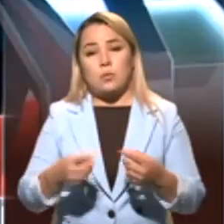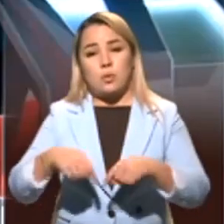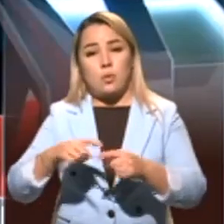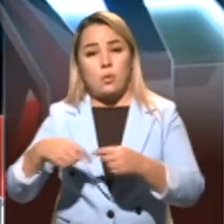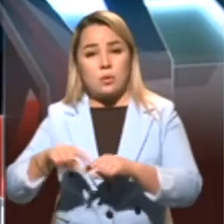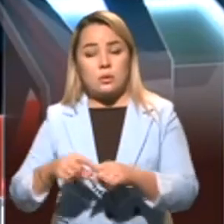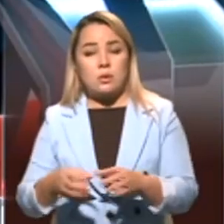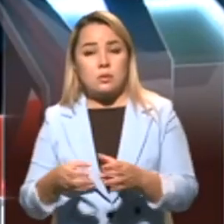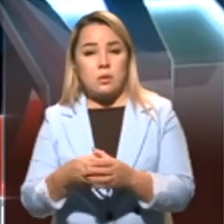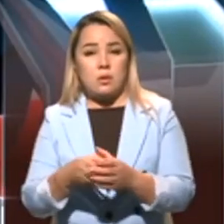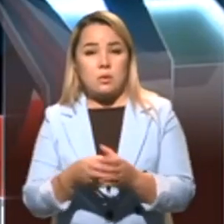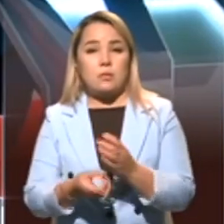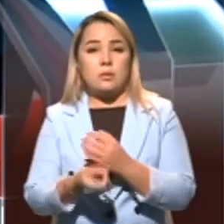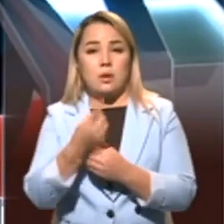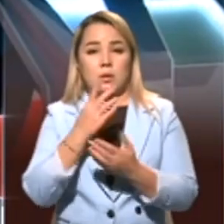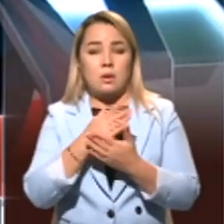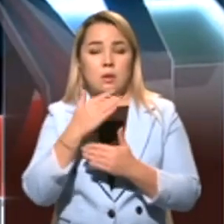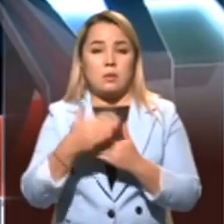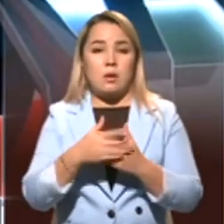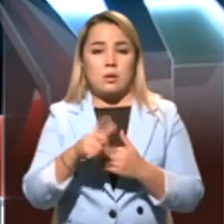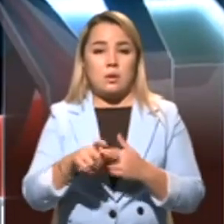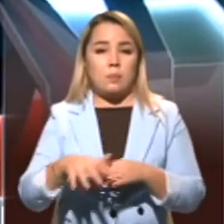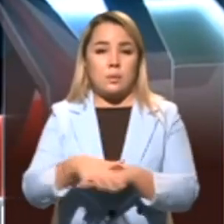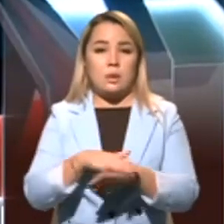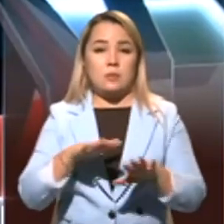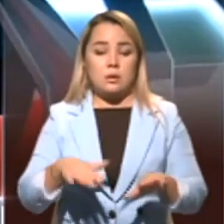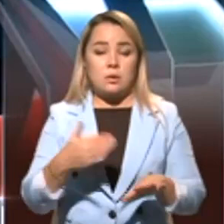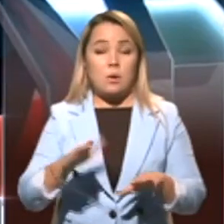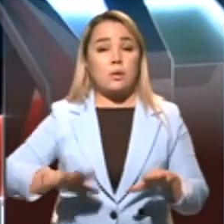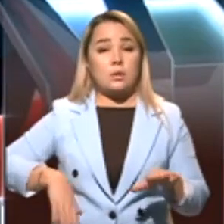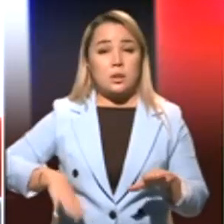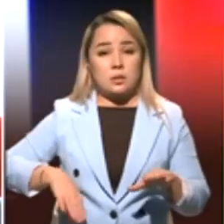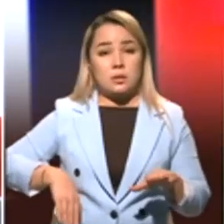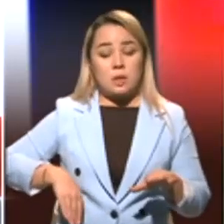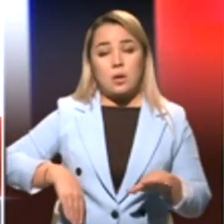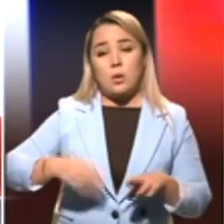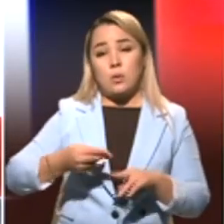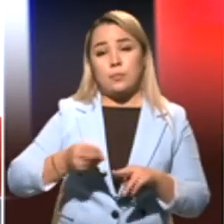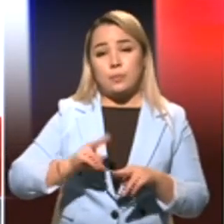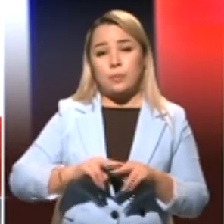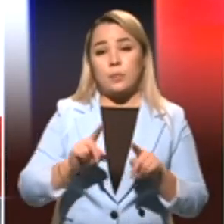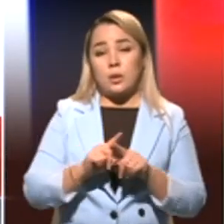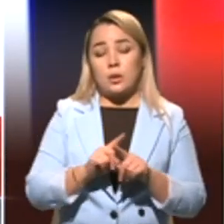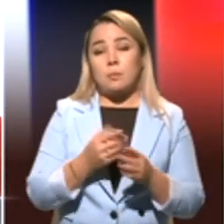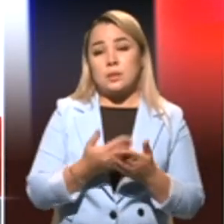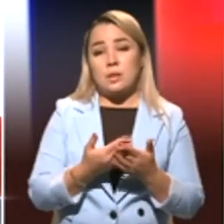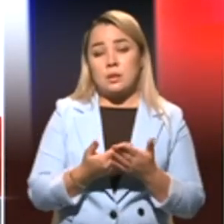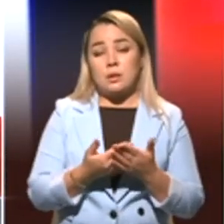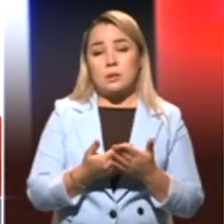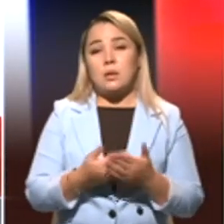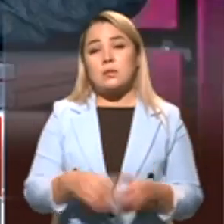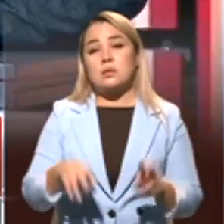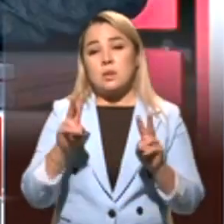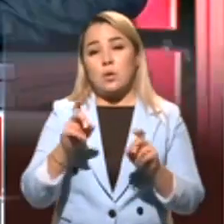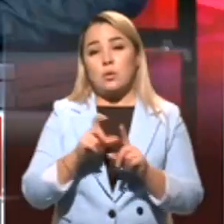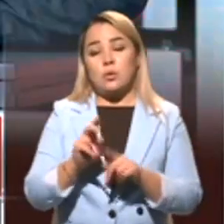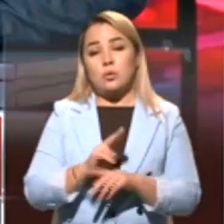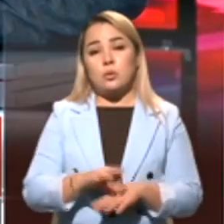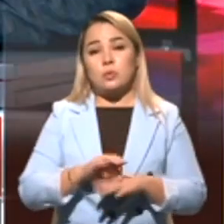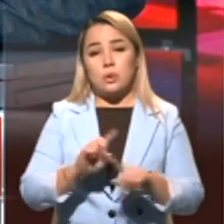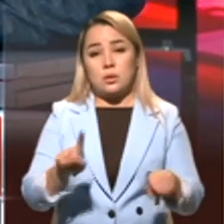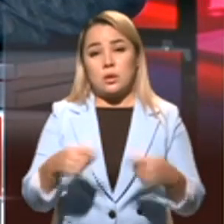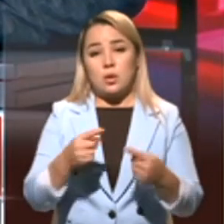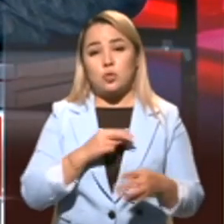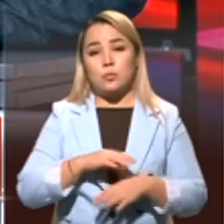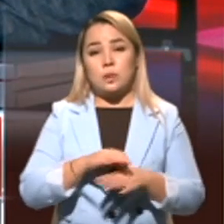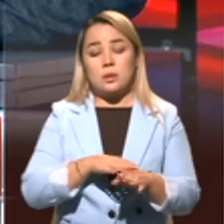мәселе тудырды бүкіл адамзат алдында. Осы кейін енді біз мысалға теологиялық оңалту жұмыстарымен